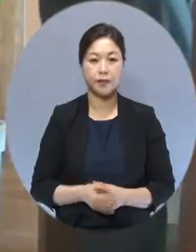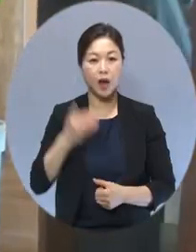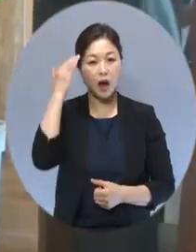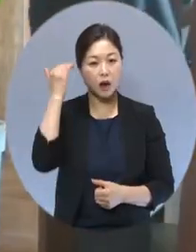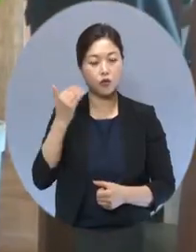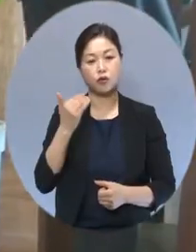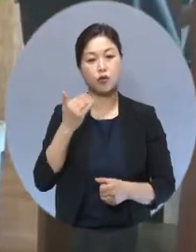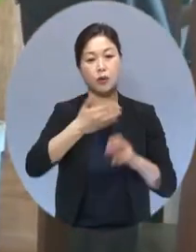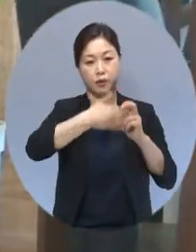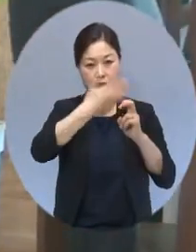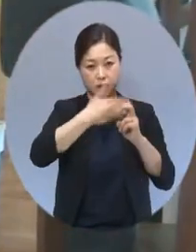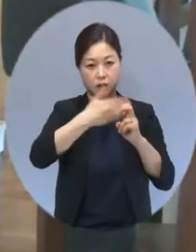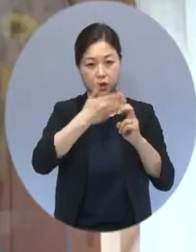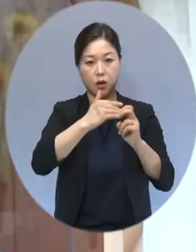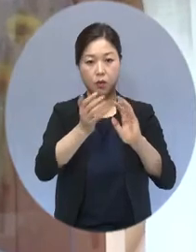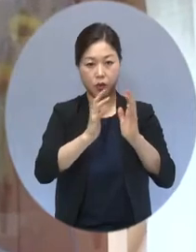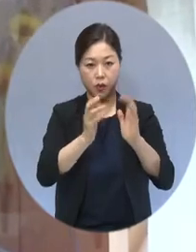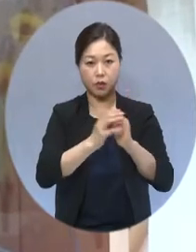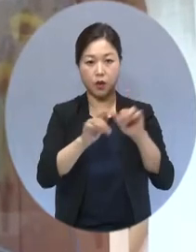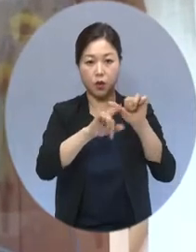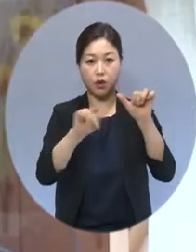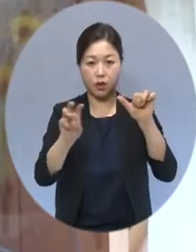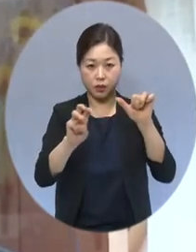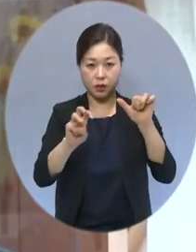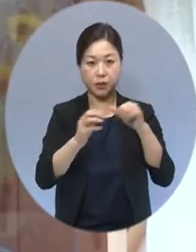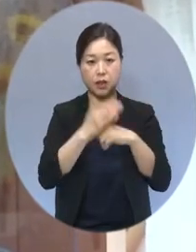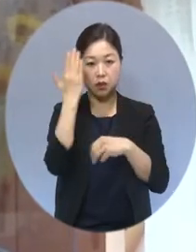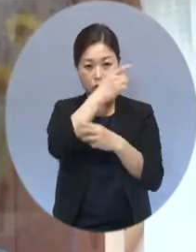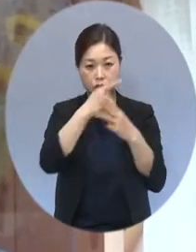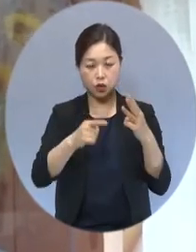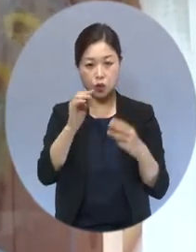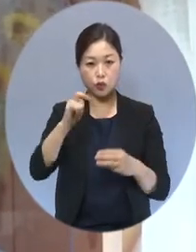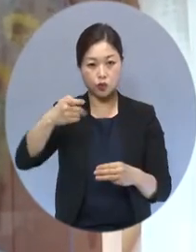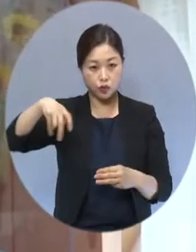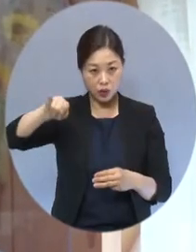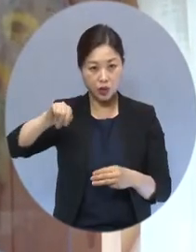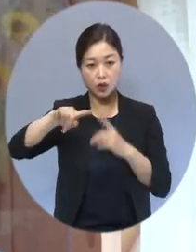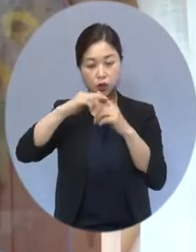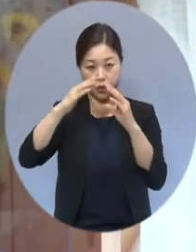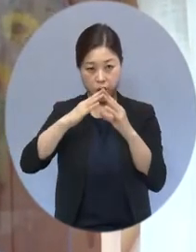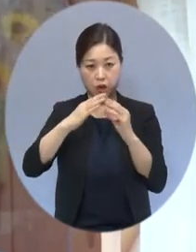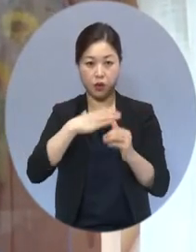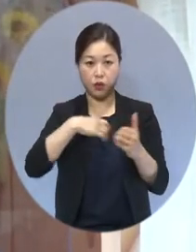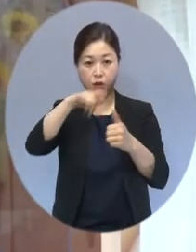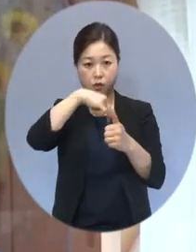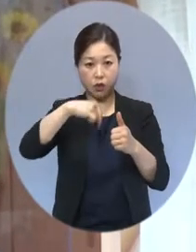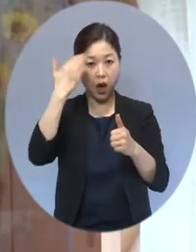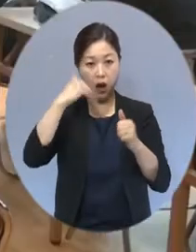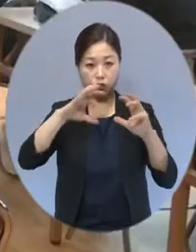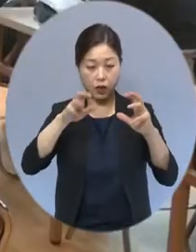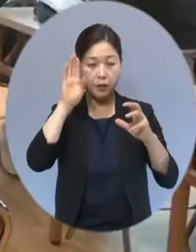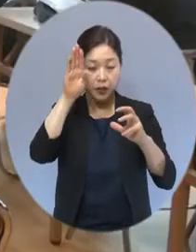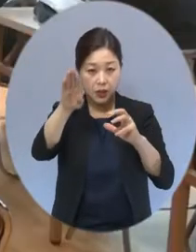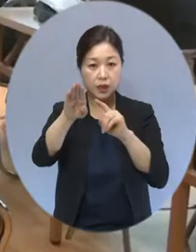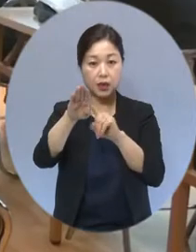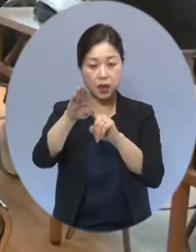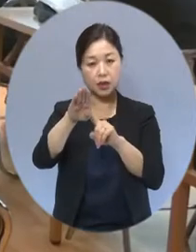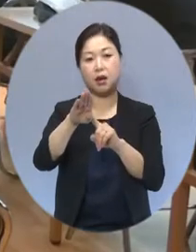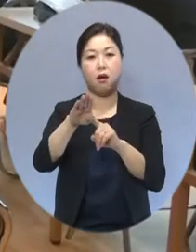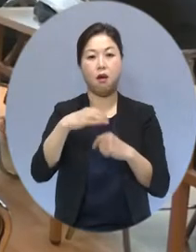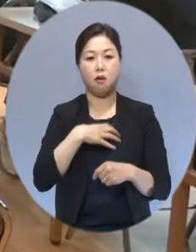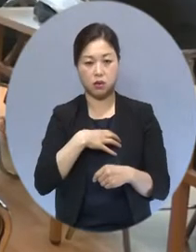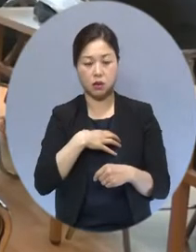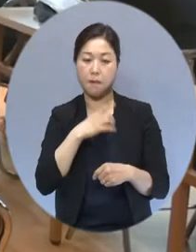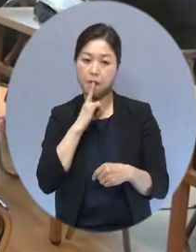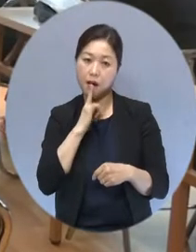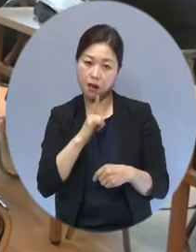한국미디어포럼이 5월 30일 청주 온누리교회에서 위기 속 대한민국 미래를 말하다를 주제로 양승조 충남지사